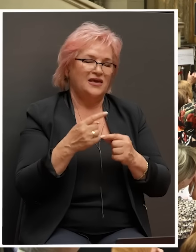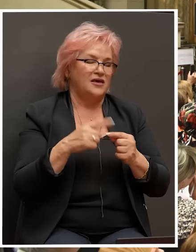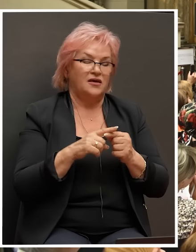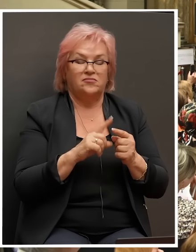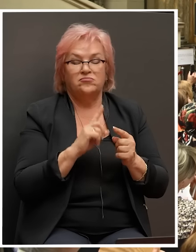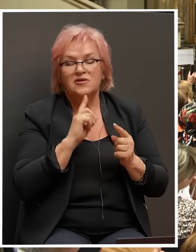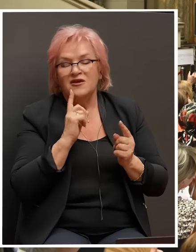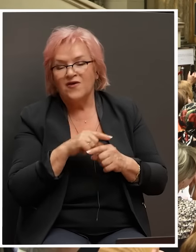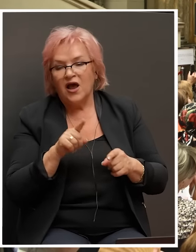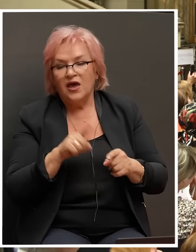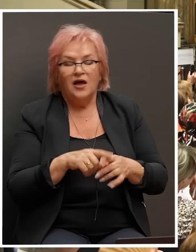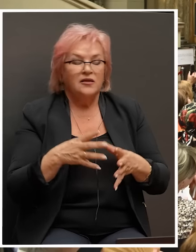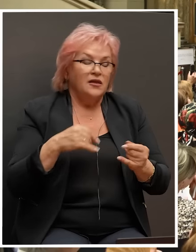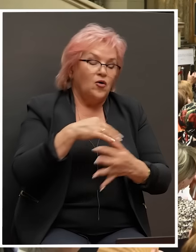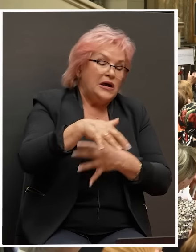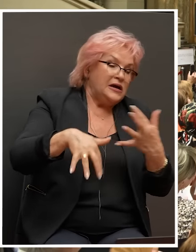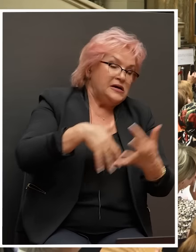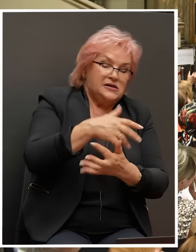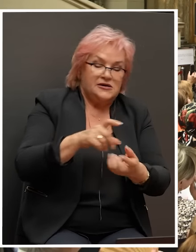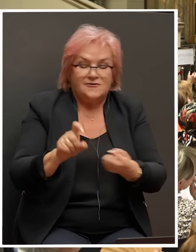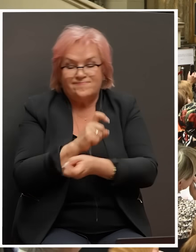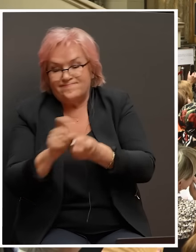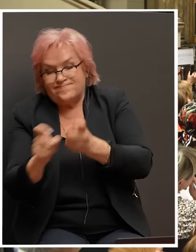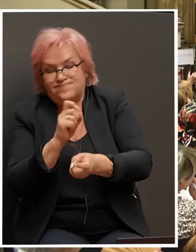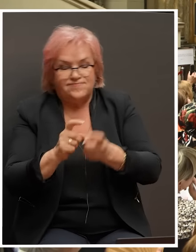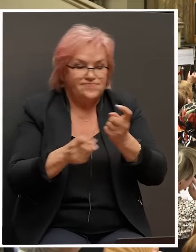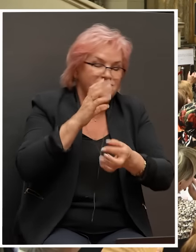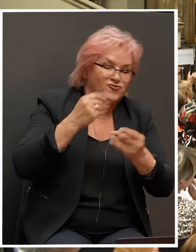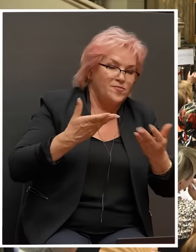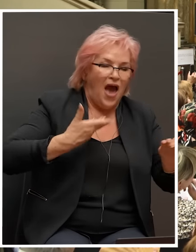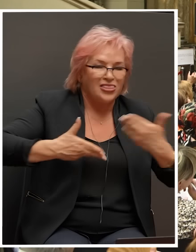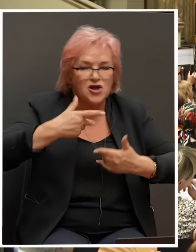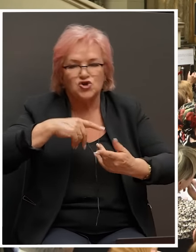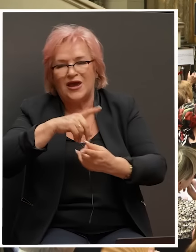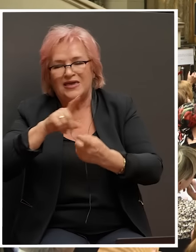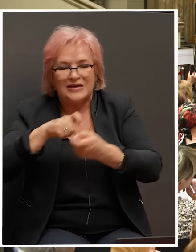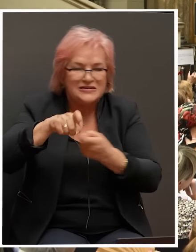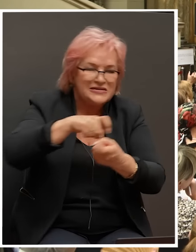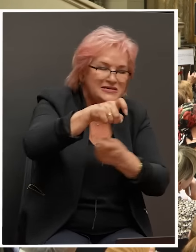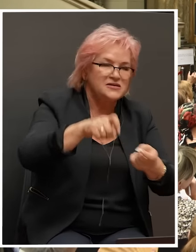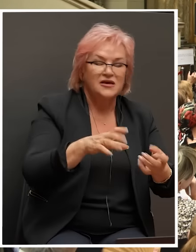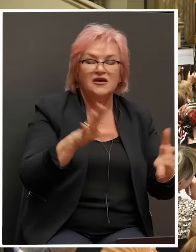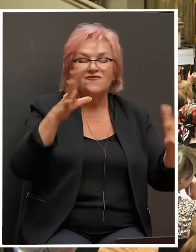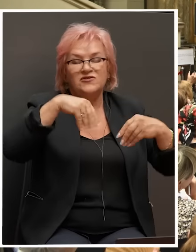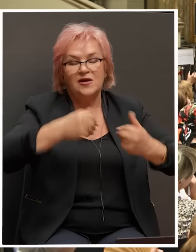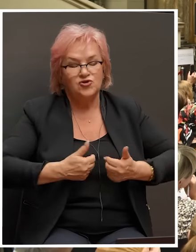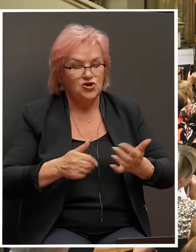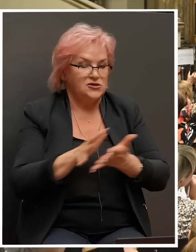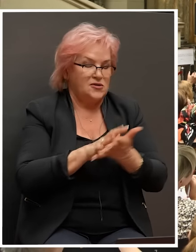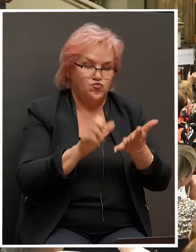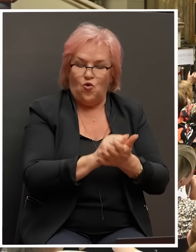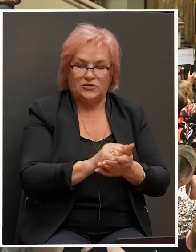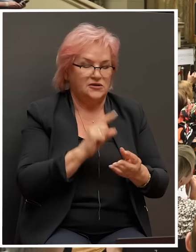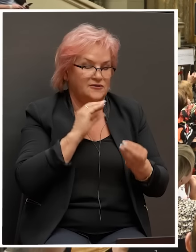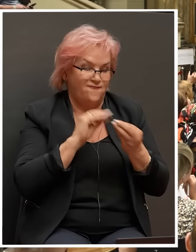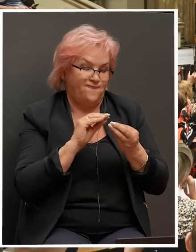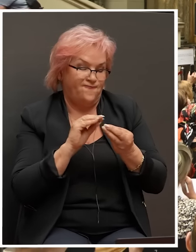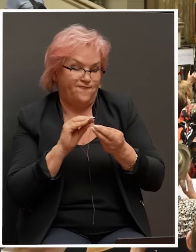невероятный, совершенно душный междусобойщик, который бесконечно выясняет отношения и бесконечно портит всем жизнь.